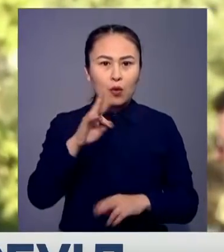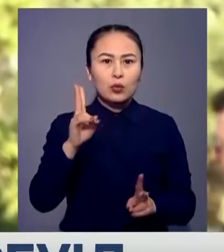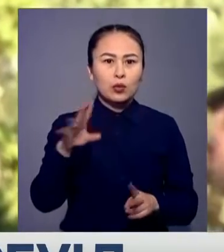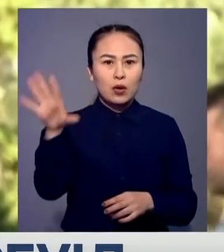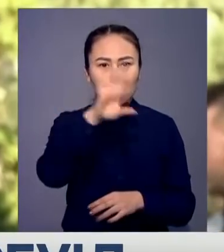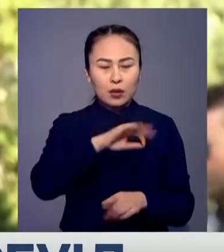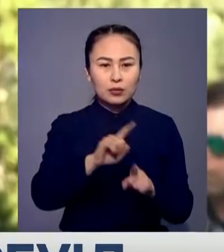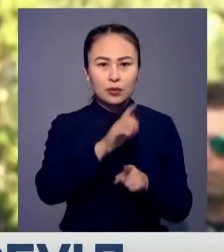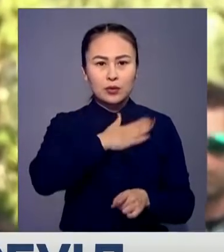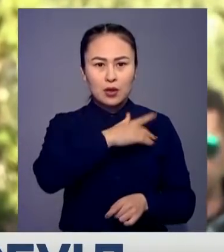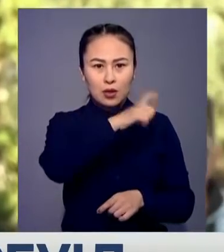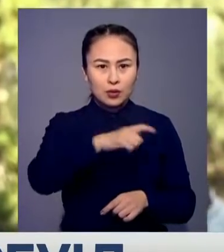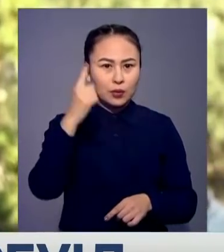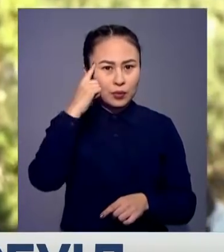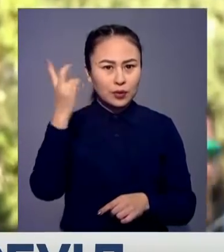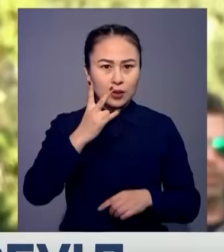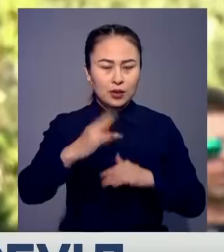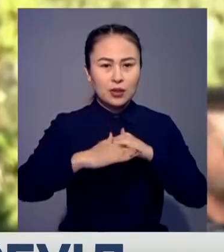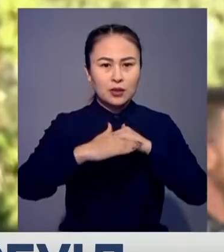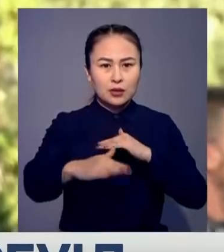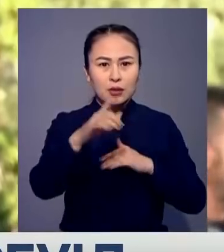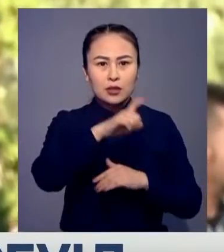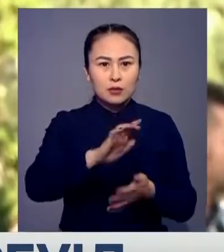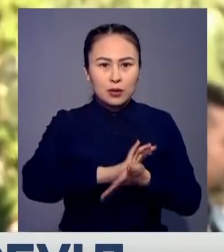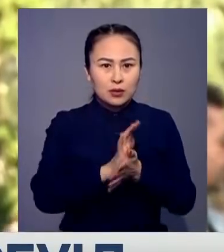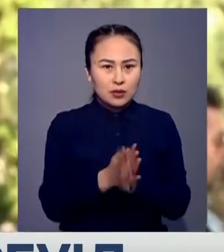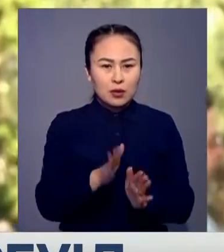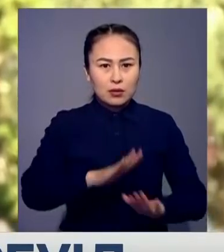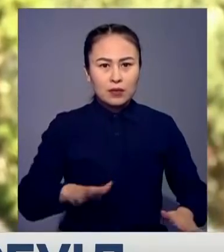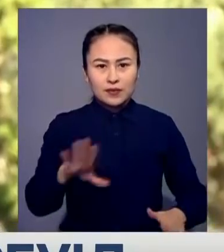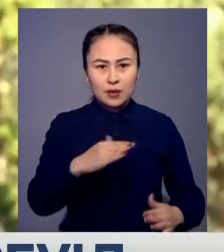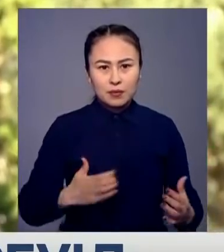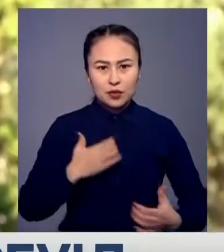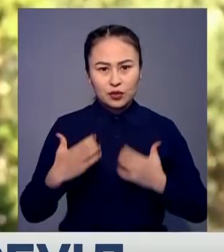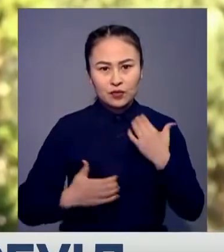өз еркіндігі жоқ па? Балаларымыз үшін алаңдаймыз.